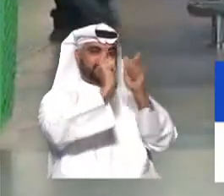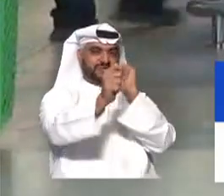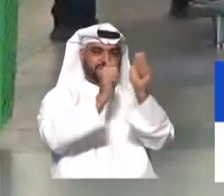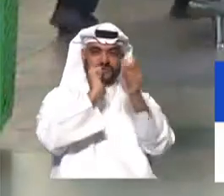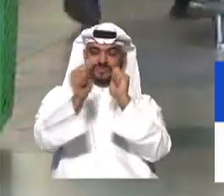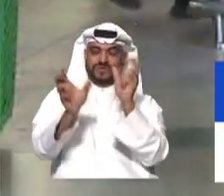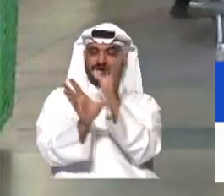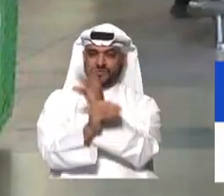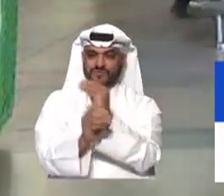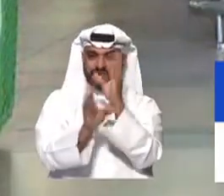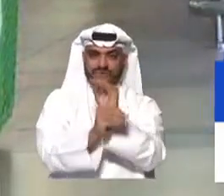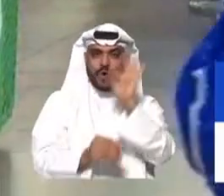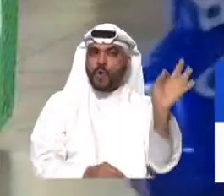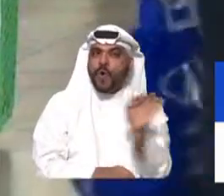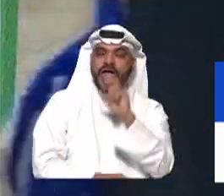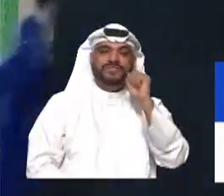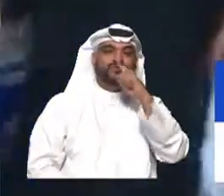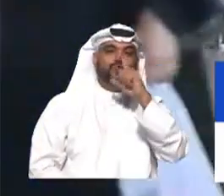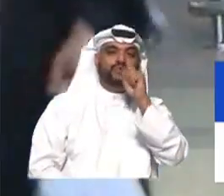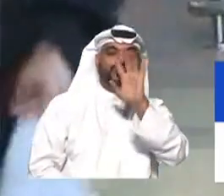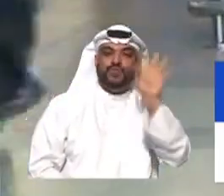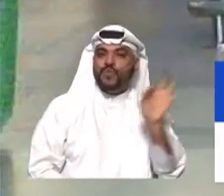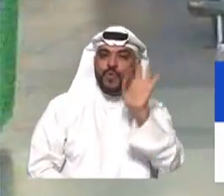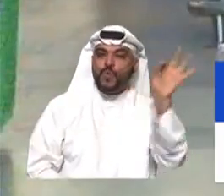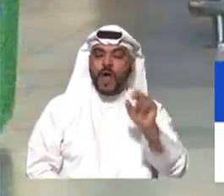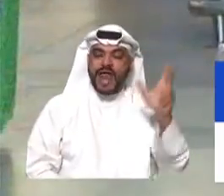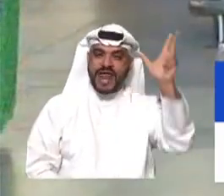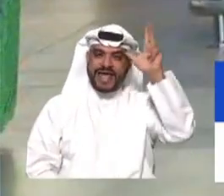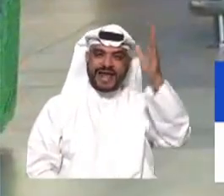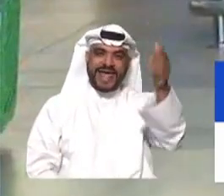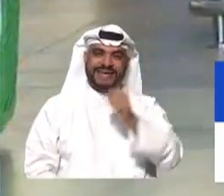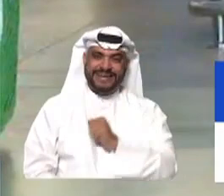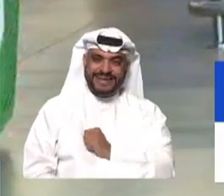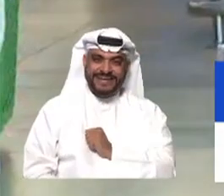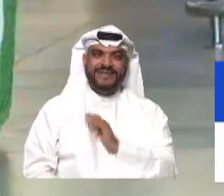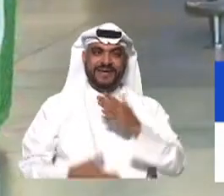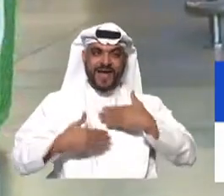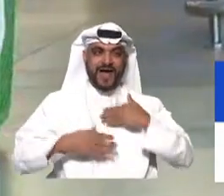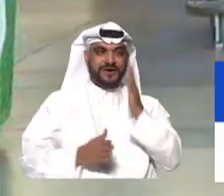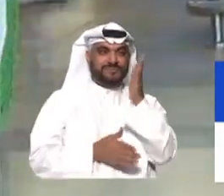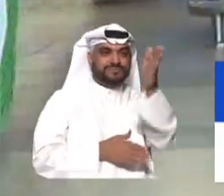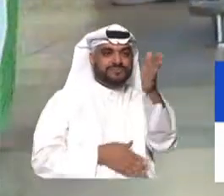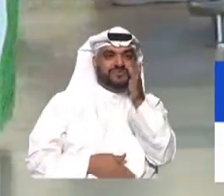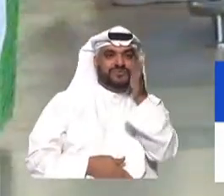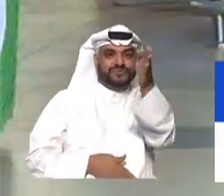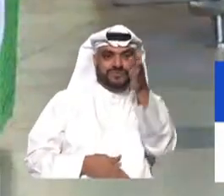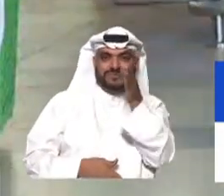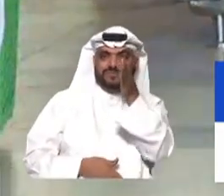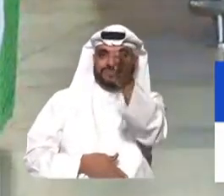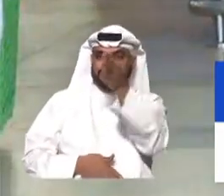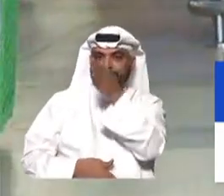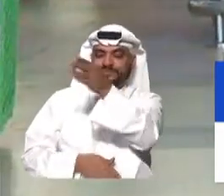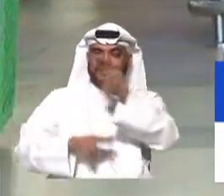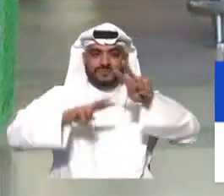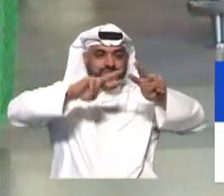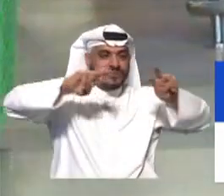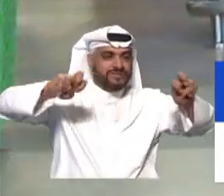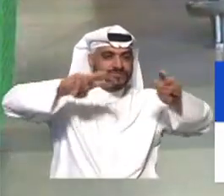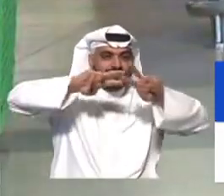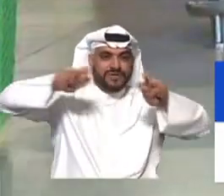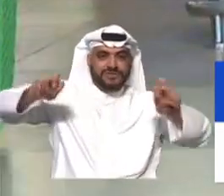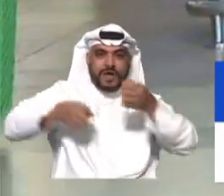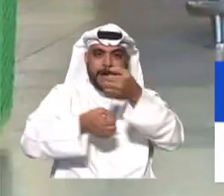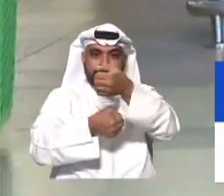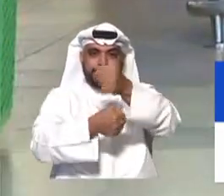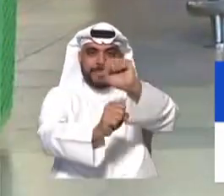في أسواق الجرين في منطقة صبحان، وحيث تقوم يعني جولات مستمرة وحقيقة، وهذه جهود يشكرون عليه في الأخوة في بلدية